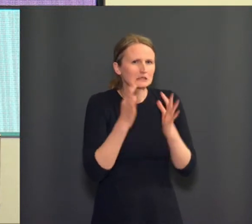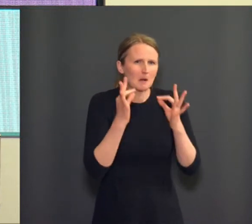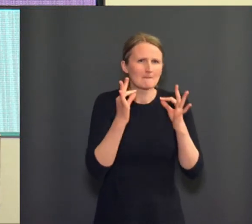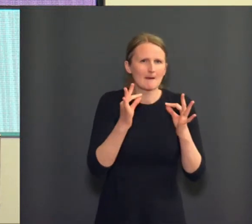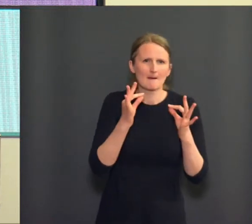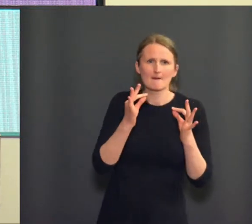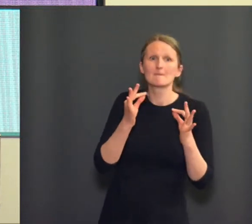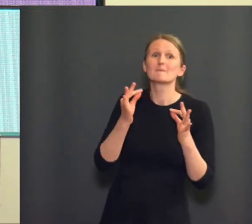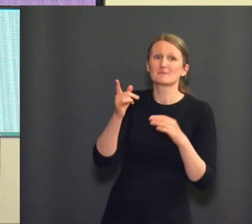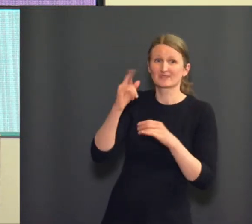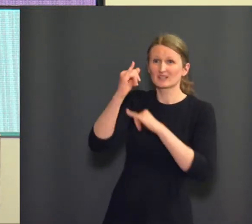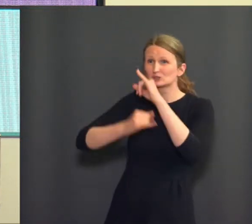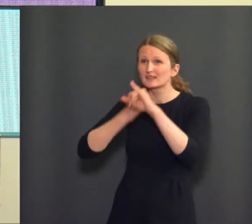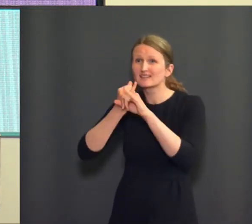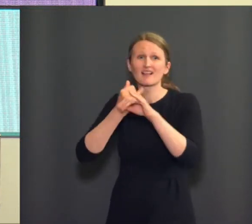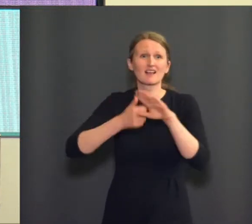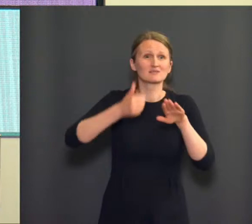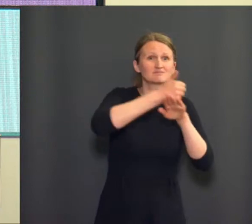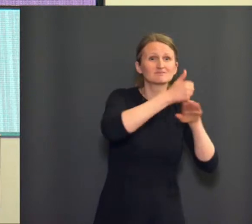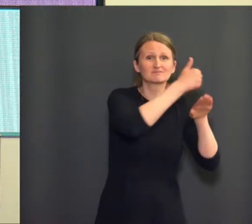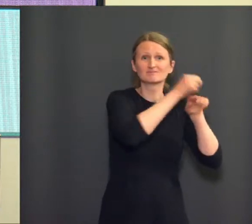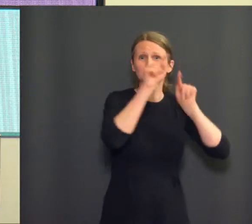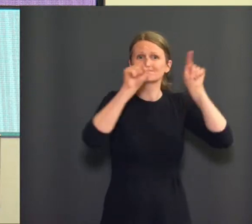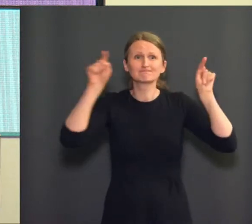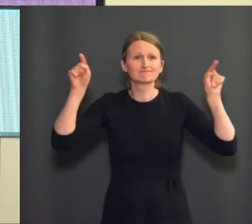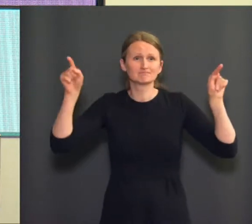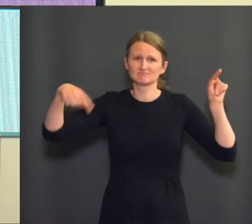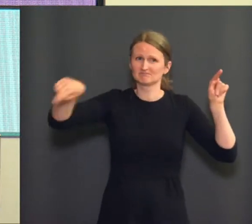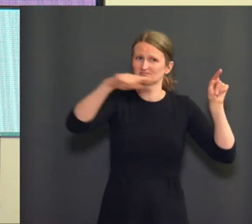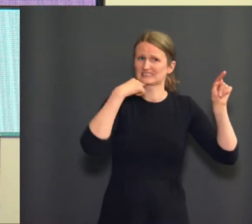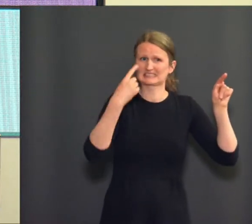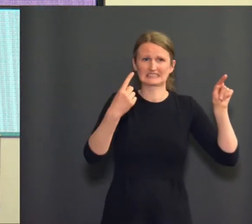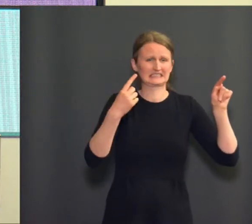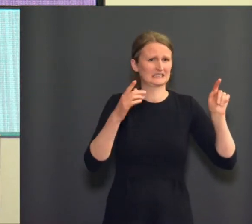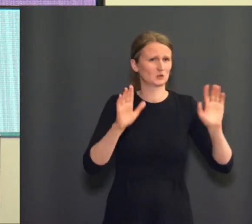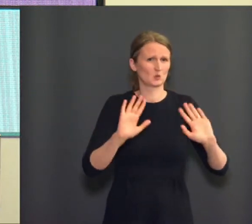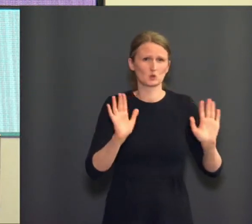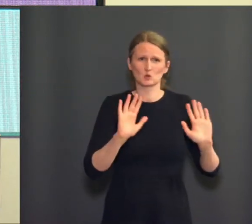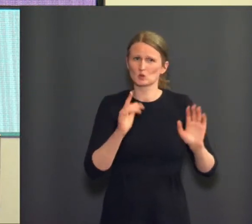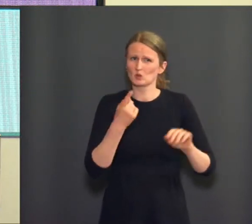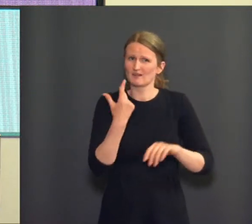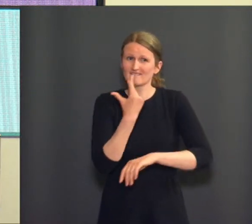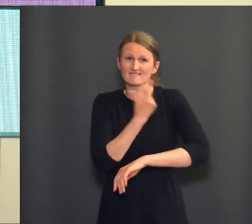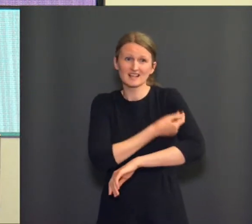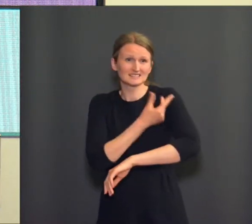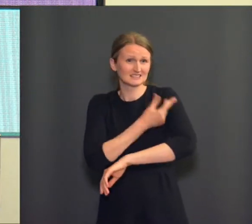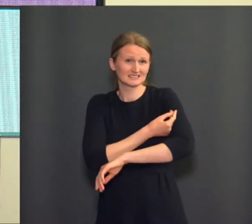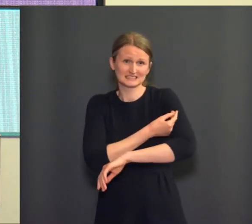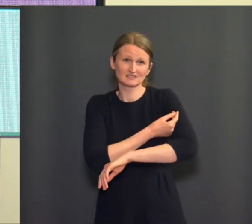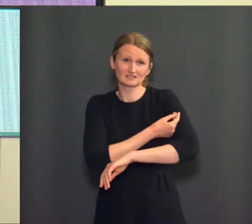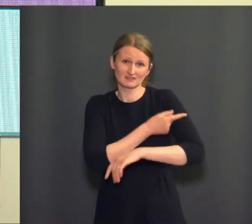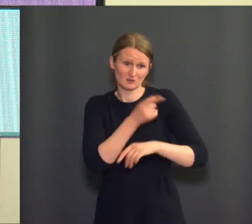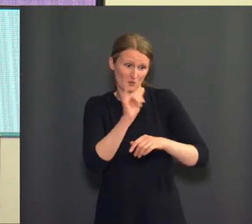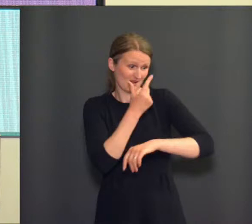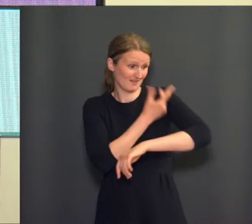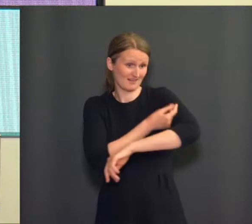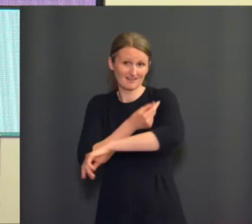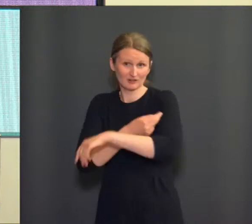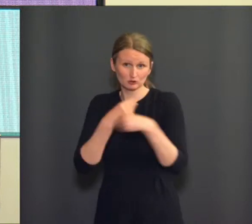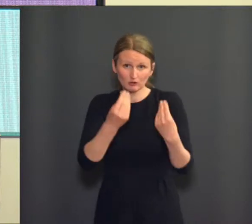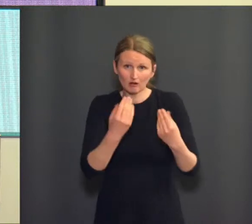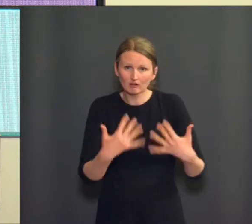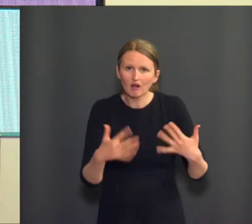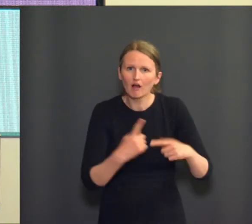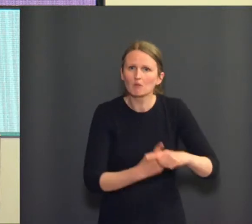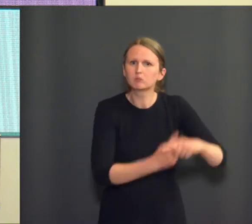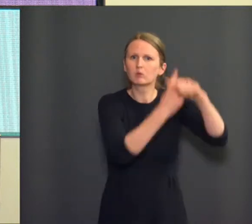l'impact important de la vaccination et le fait que les bénéfices dépassent largement les risques. Au vu de